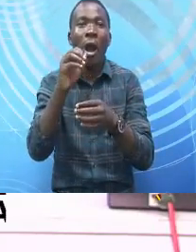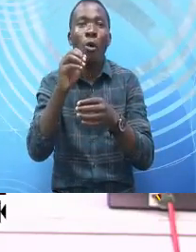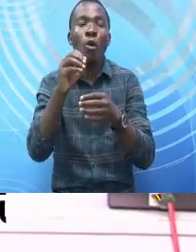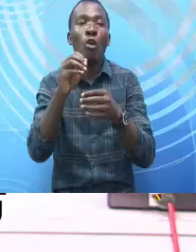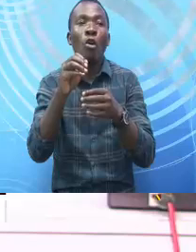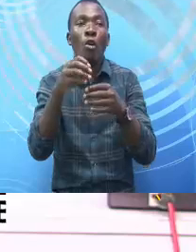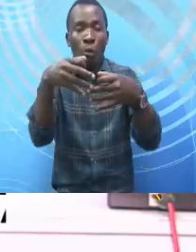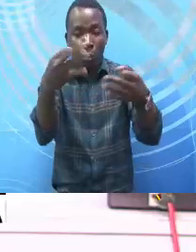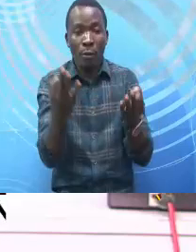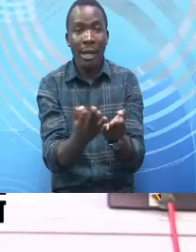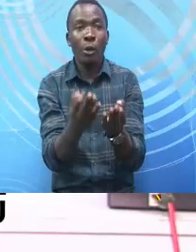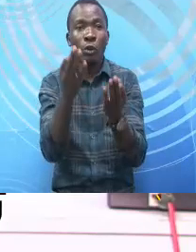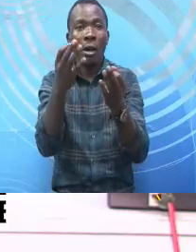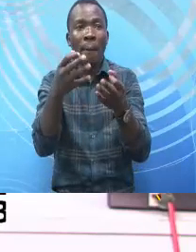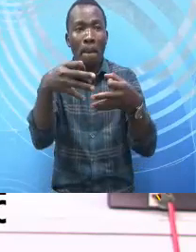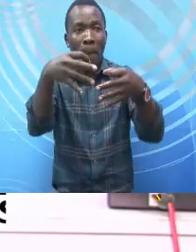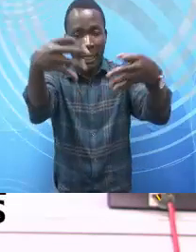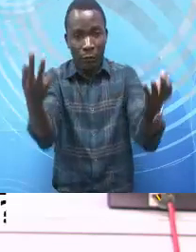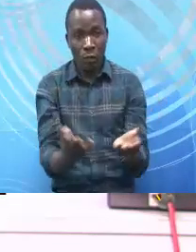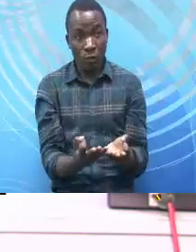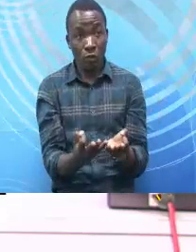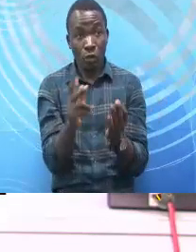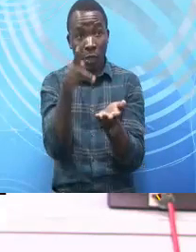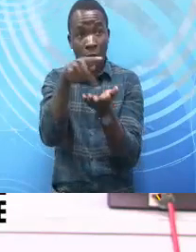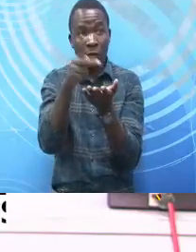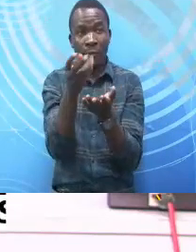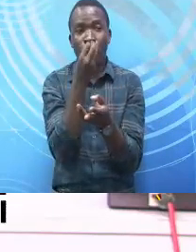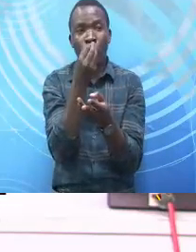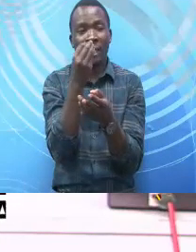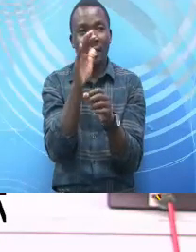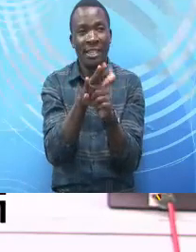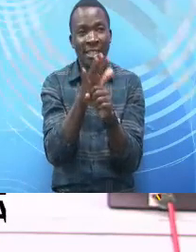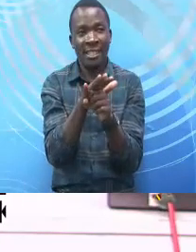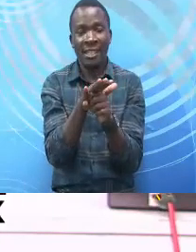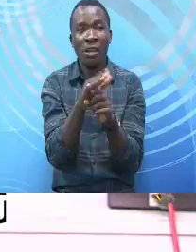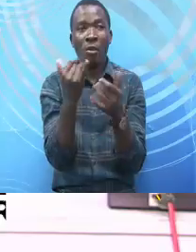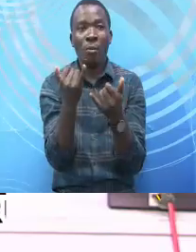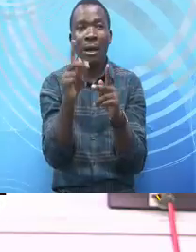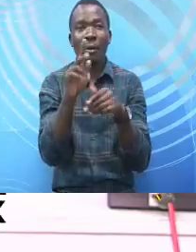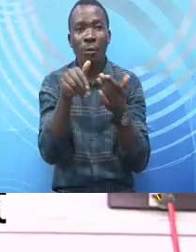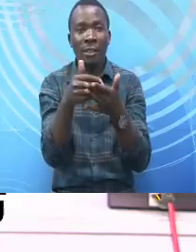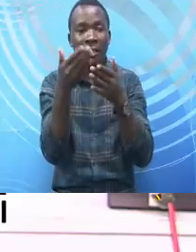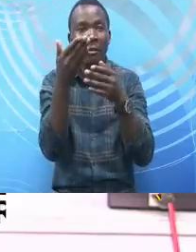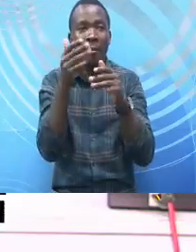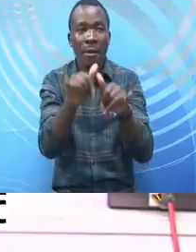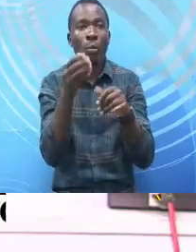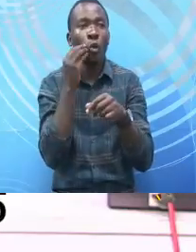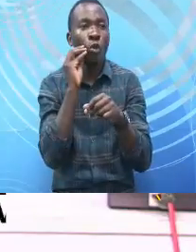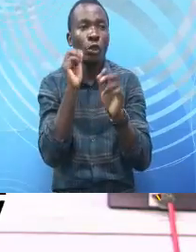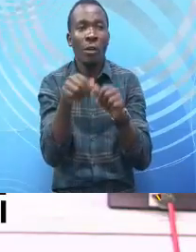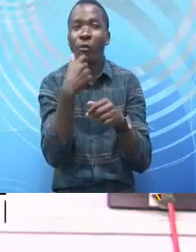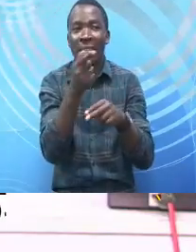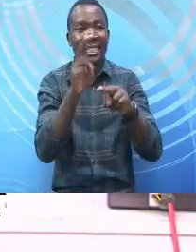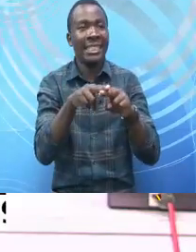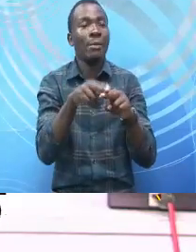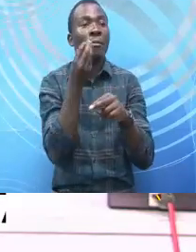ushobora guhahiraho ibyo ushaka cyane cyane muri iminsi abantu bose bari mu rugo mu mujyi wa Kigali ushaka kuvuga uti nice iwanjye